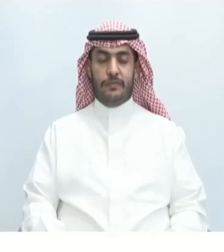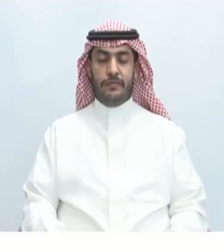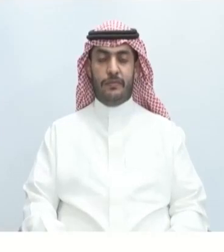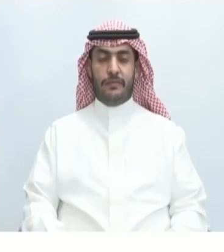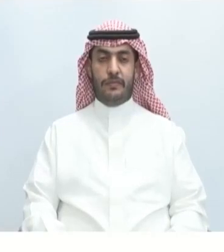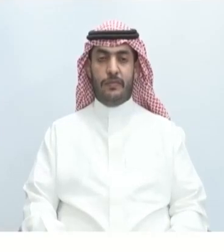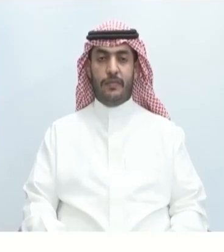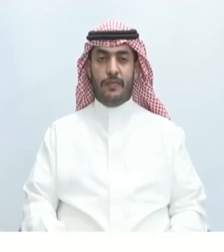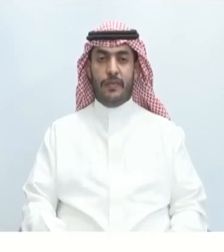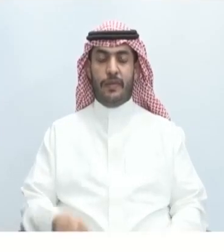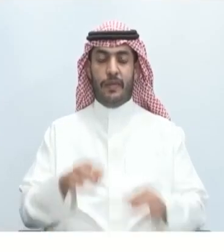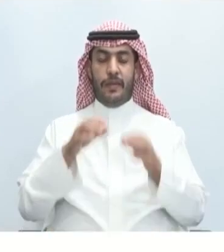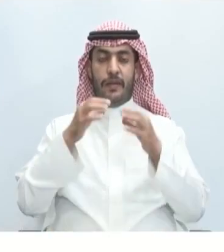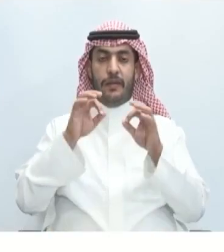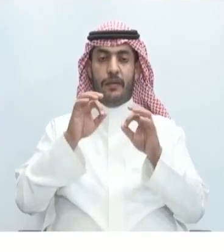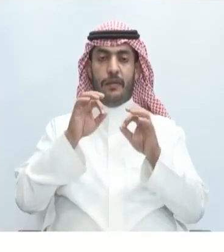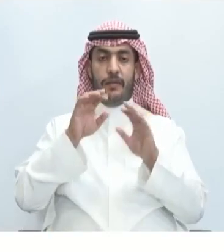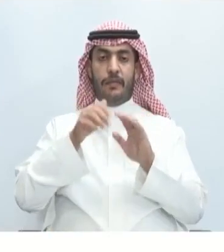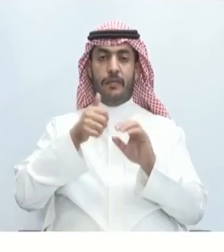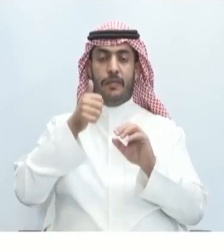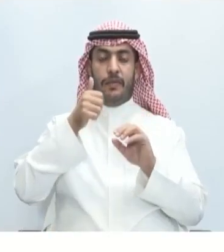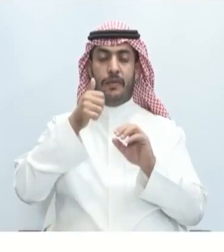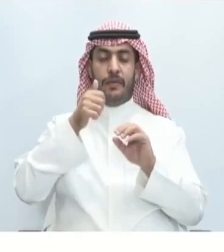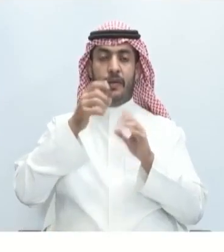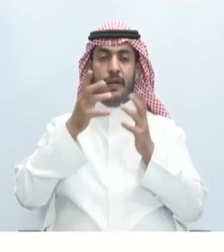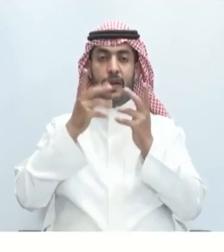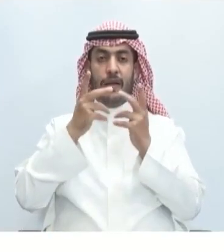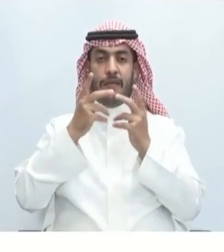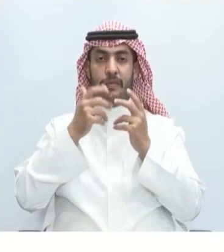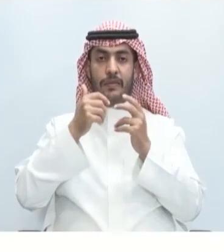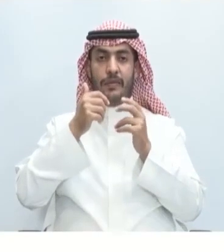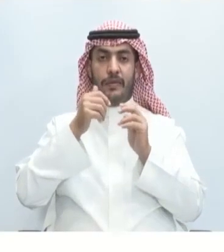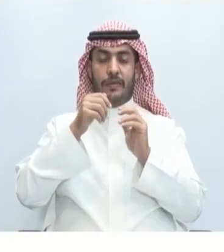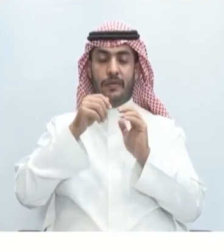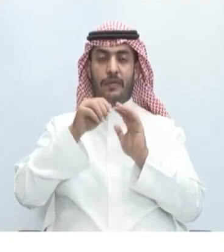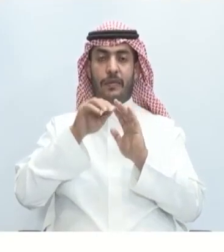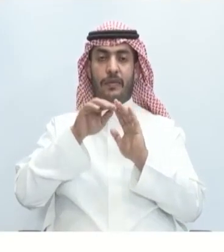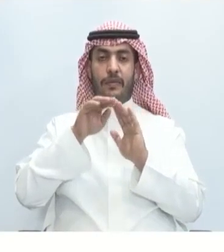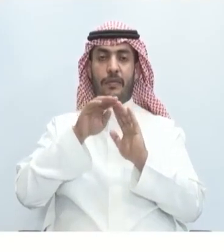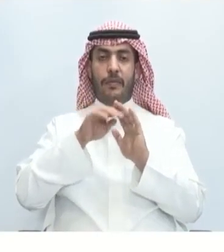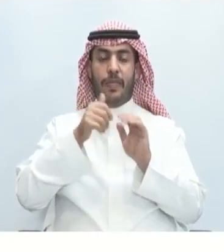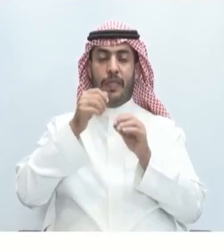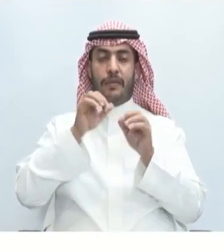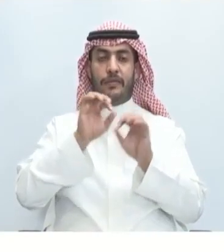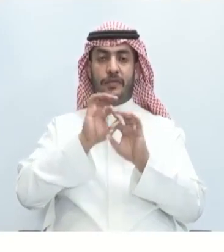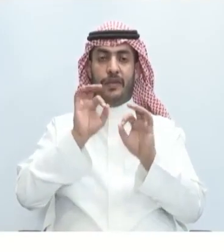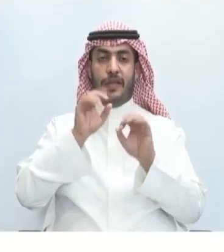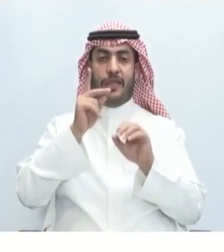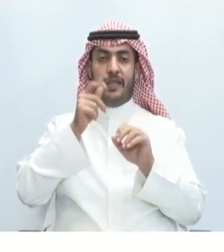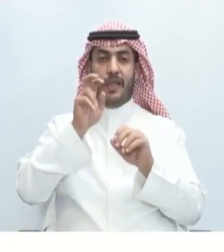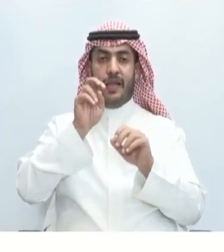اذا قمنا بايجاد الحل سيظهر لدينا بالتاكيد الارقام التي تفيد في استغلال